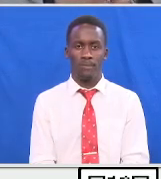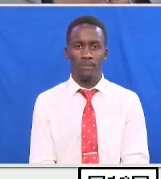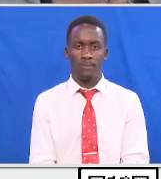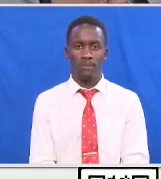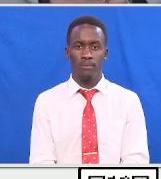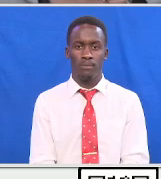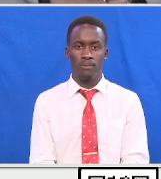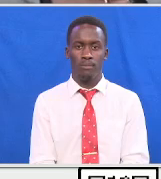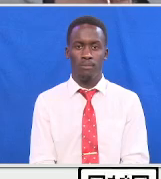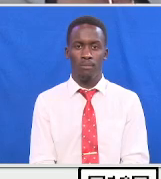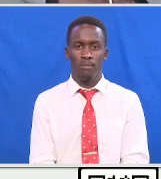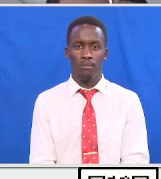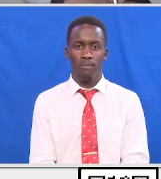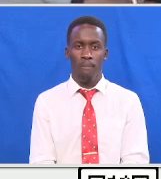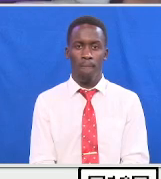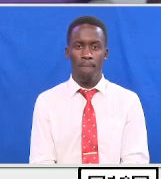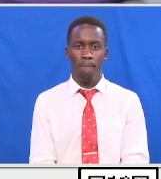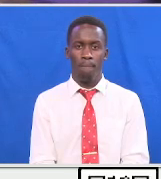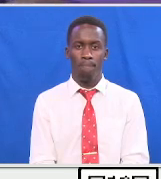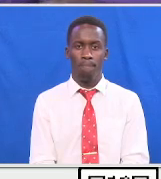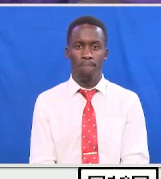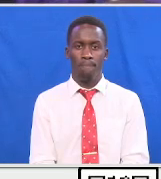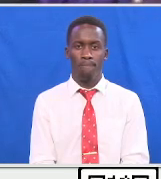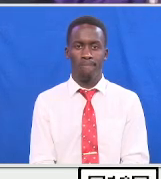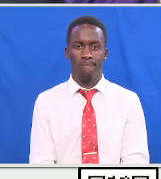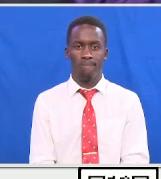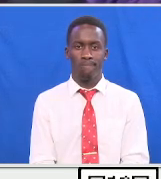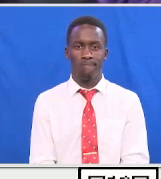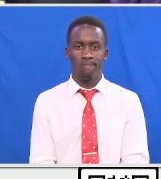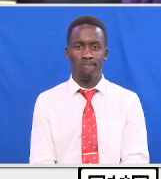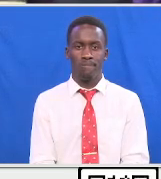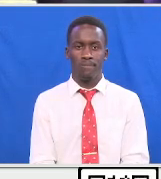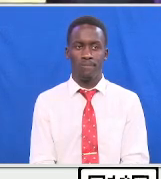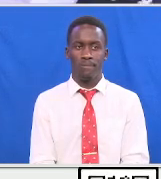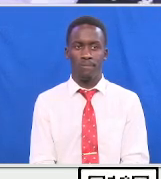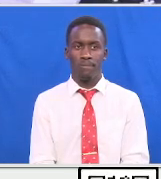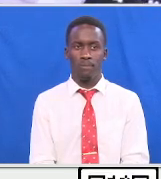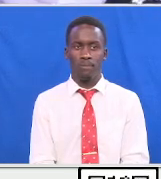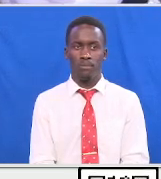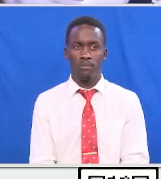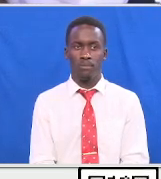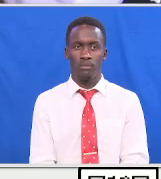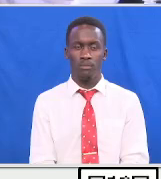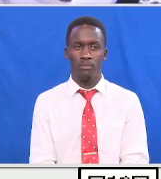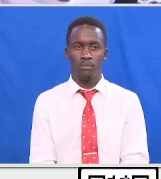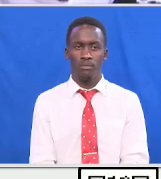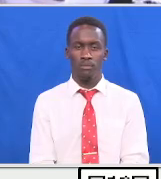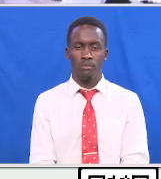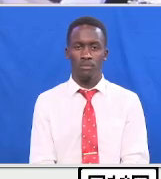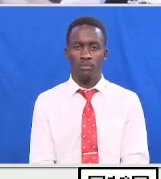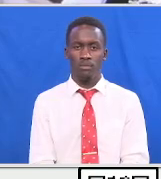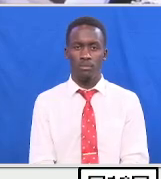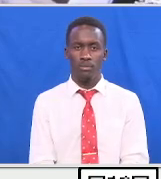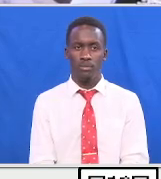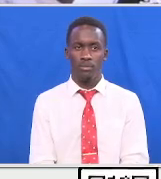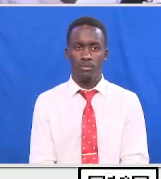Every vice, over every debauchery, over every immorality, Zailahi, si